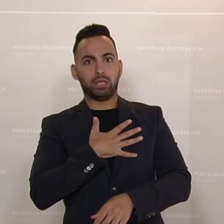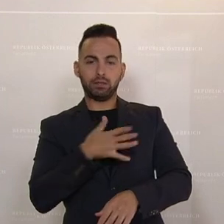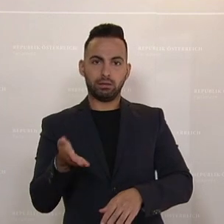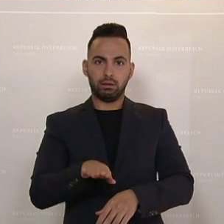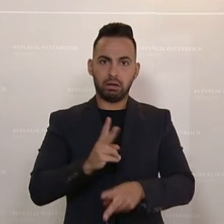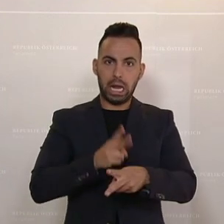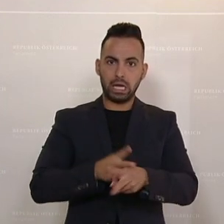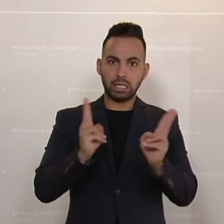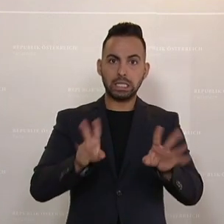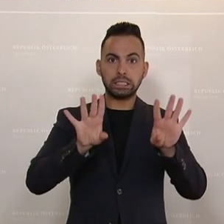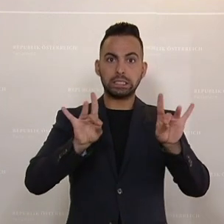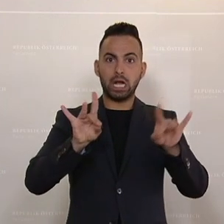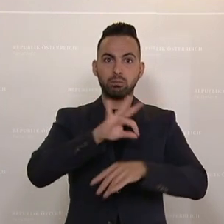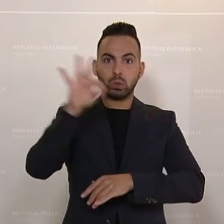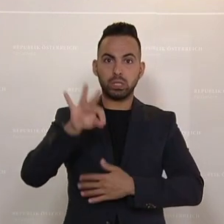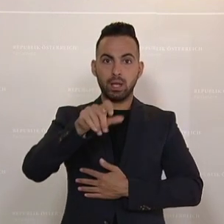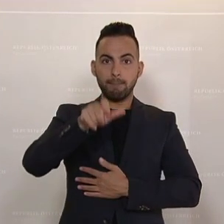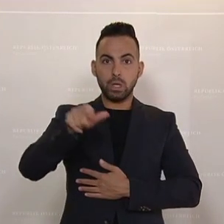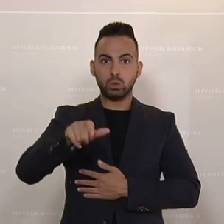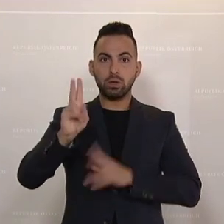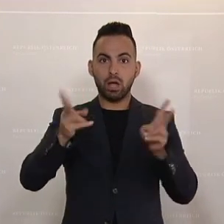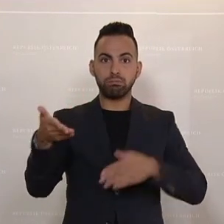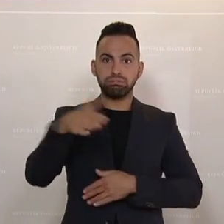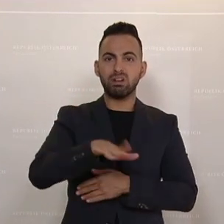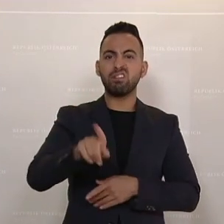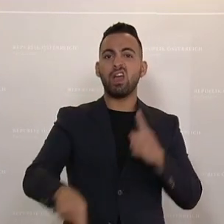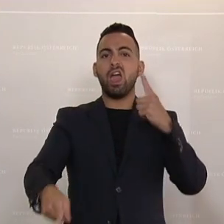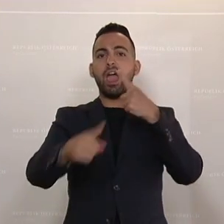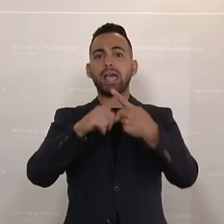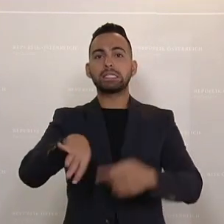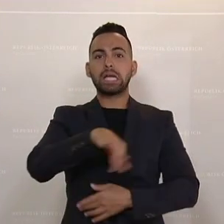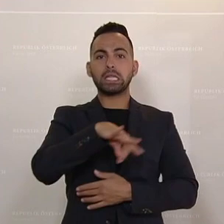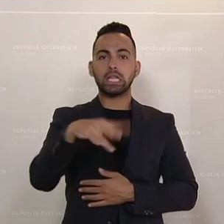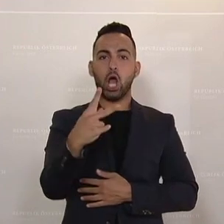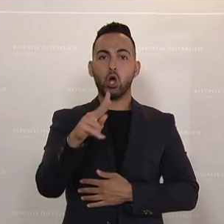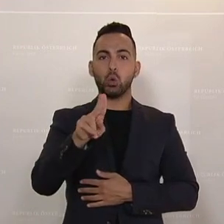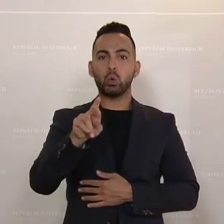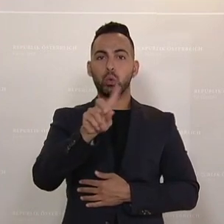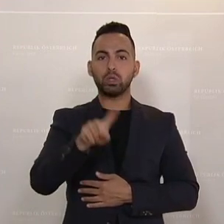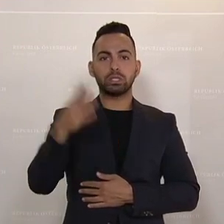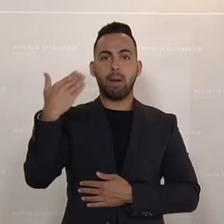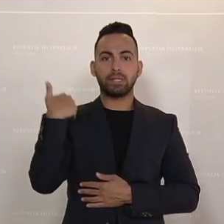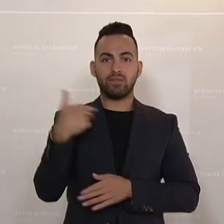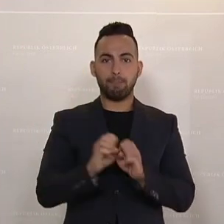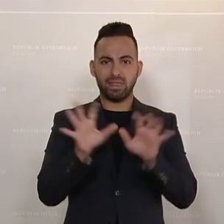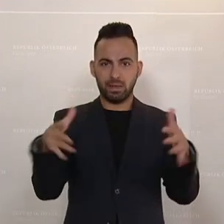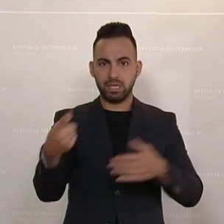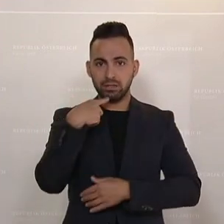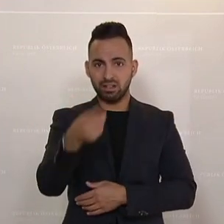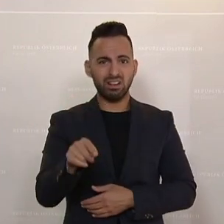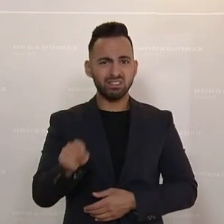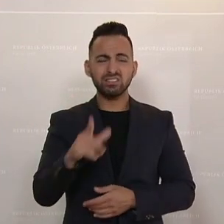Krankheit stehen würden, die 10% der Menschen dahinraffen würde, so wie das der Ex-Kanzler Kurz am Beginn der Pandemie behauptet hat, das ist